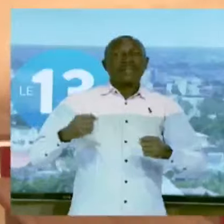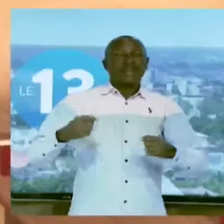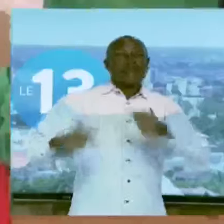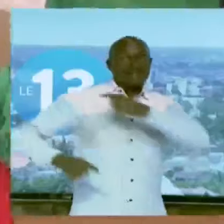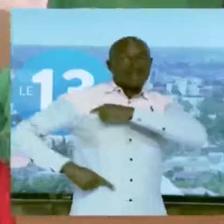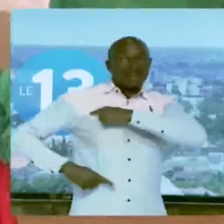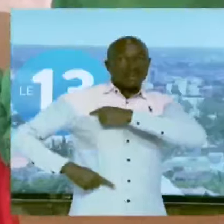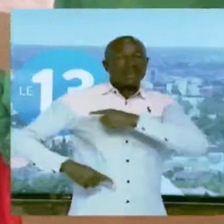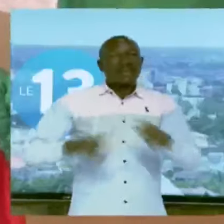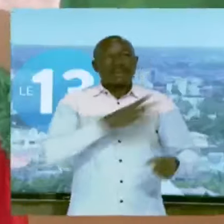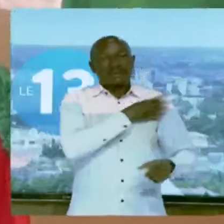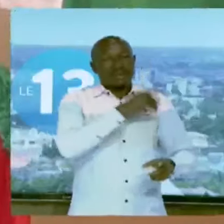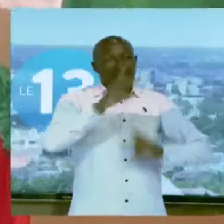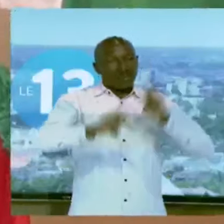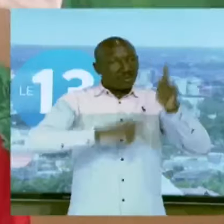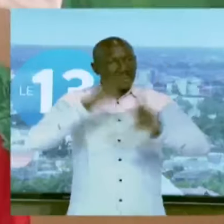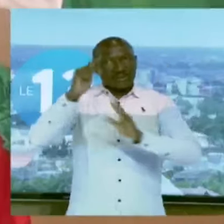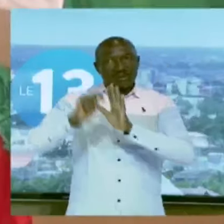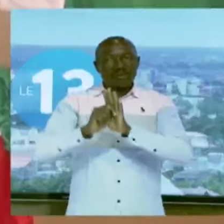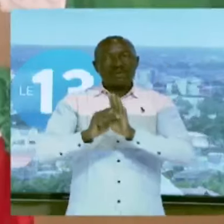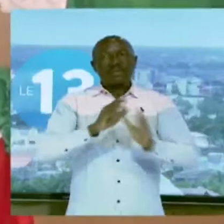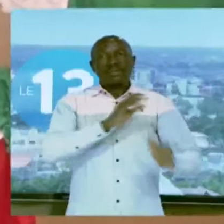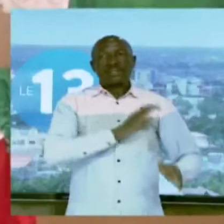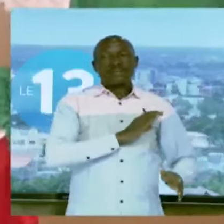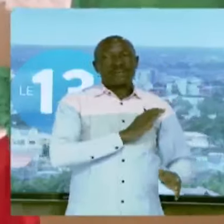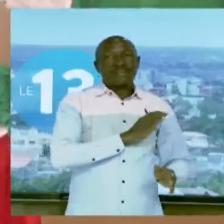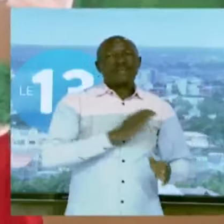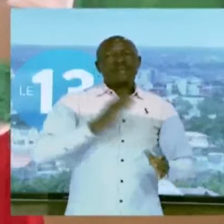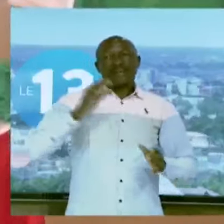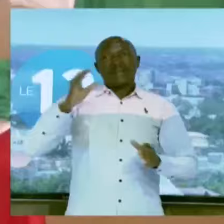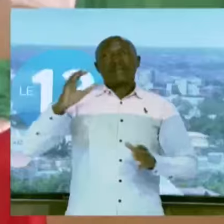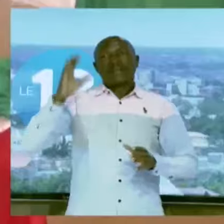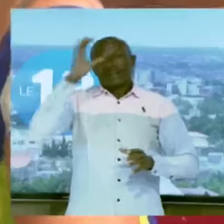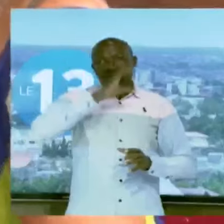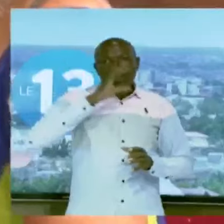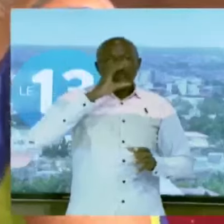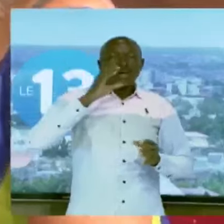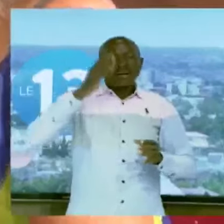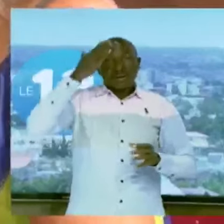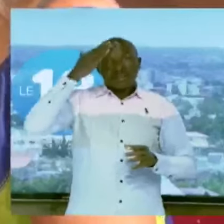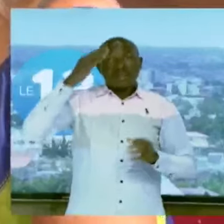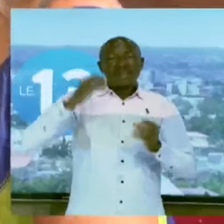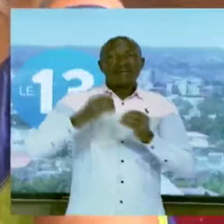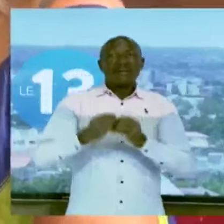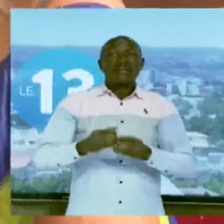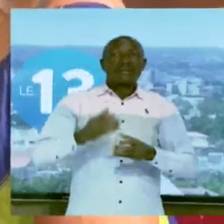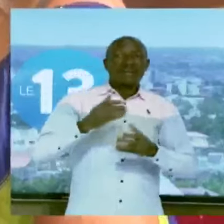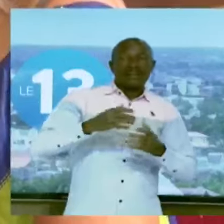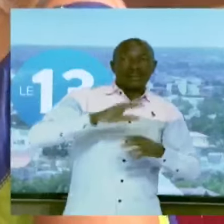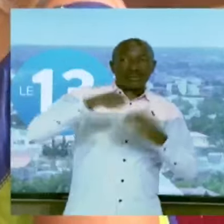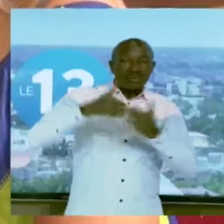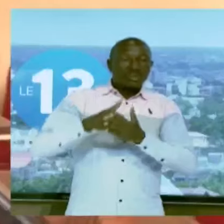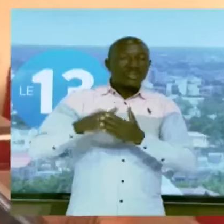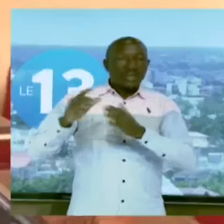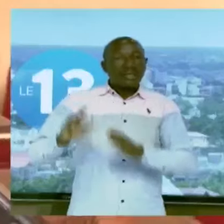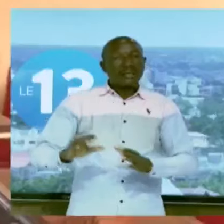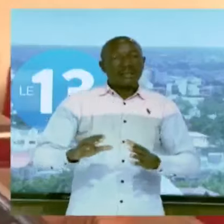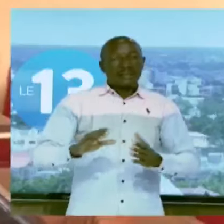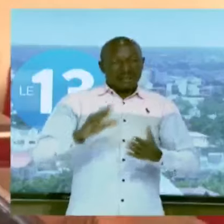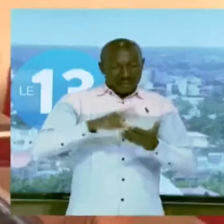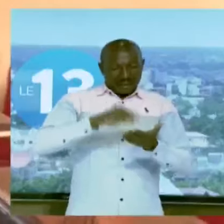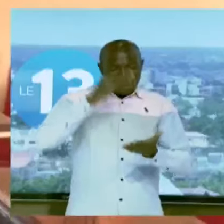population civile. Voilà pourquoi nous avons cherché un peu à comprendre à travers une théorie qui existe à nous, dans notre discipline, qui est la théorie de l'importance